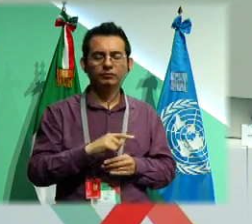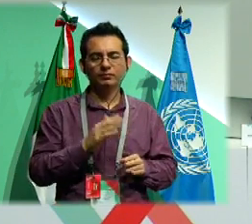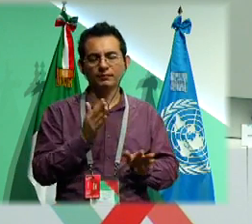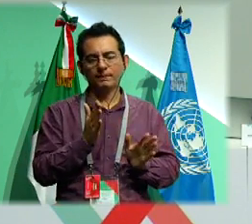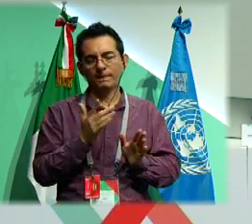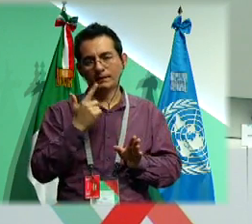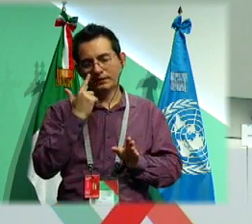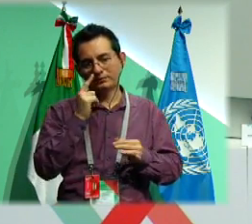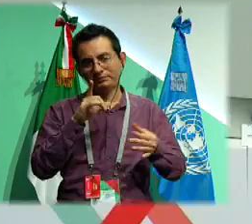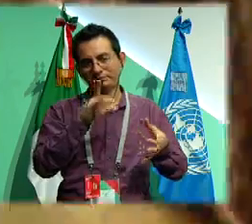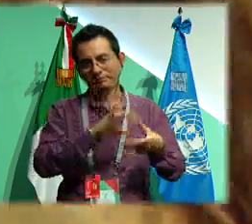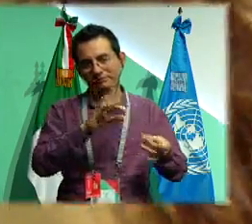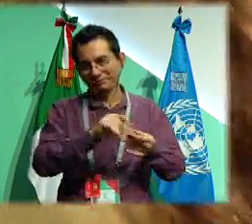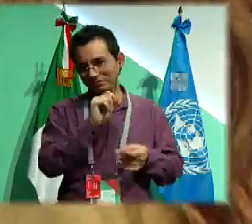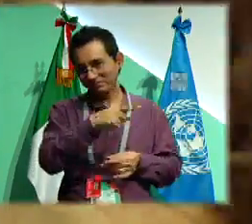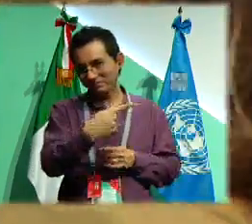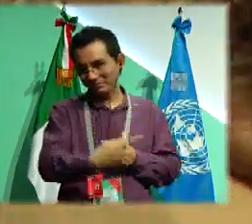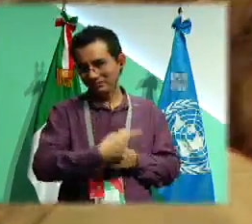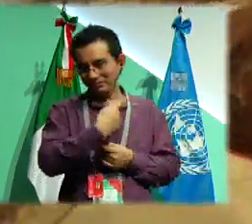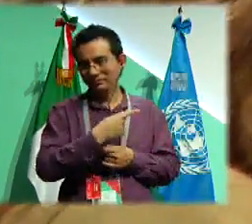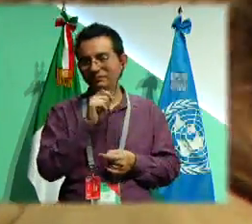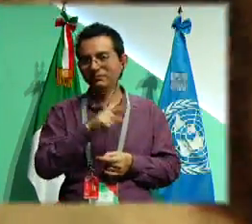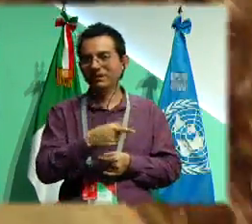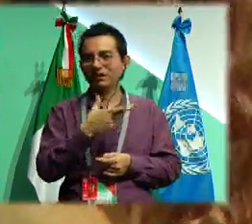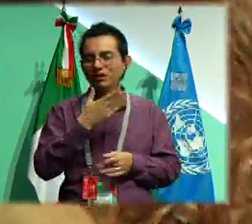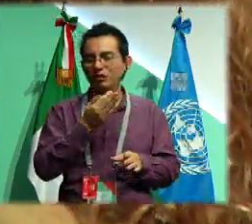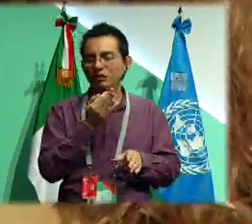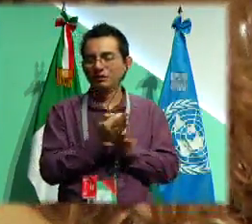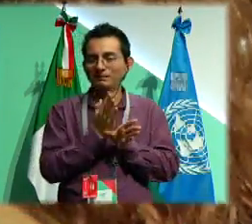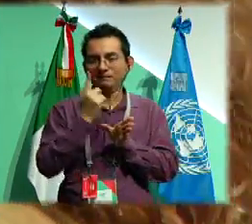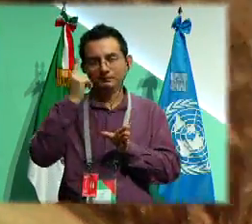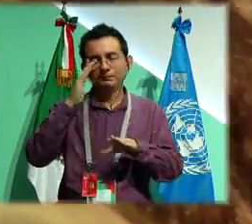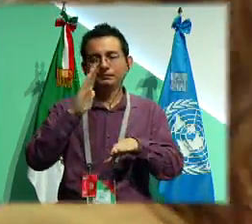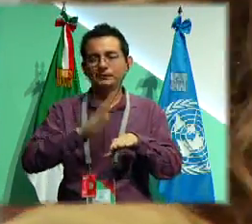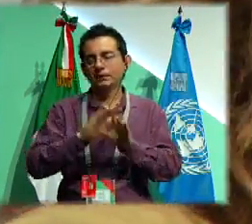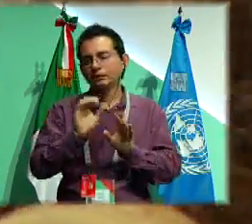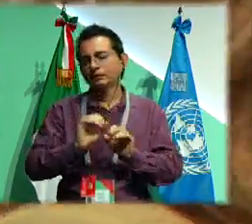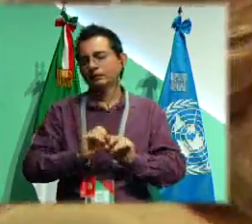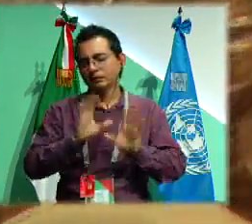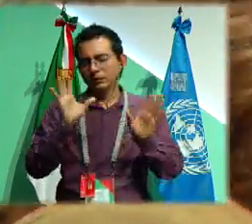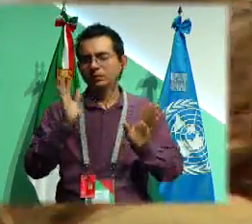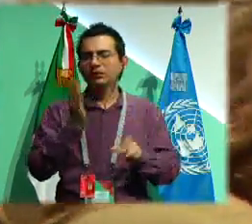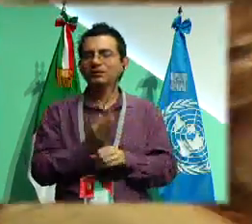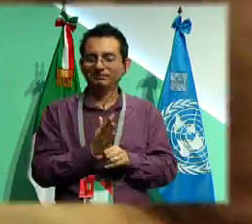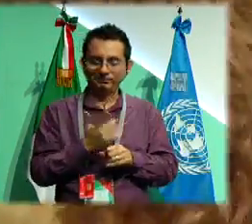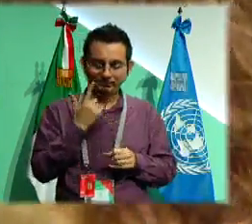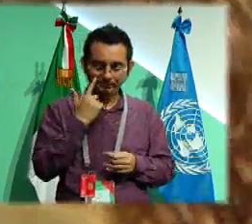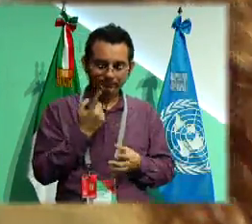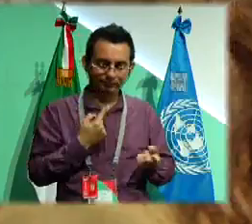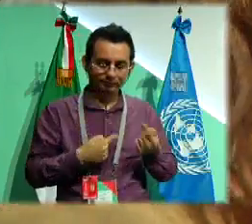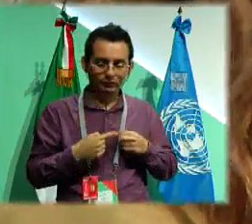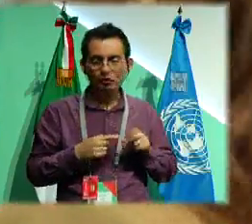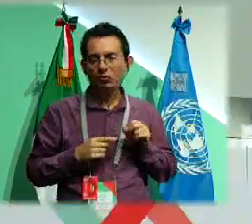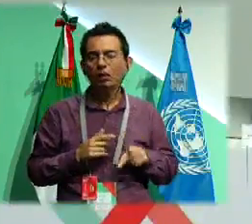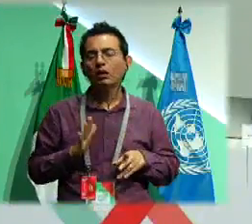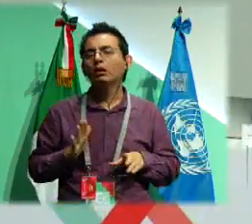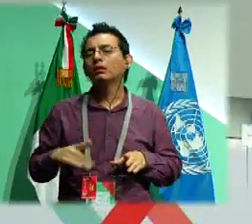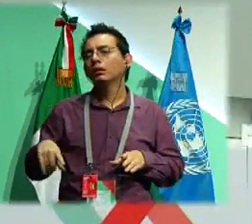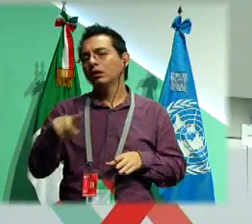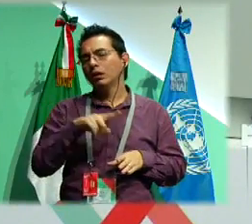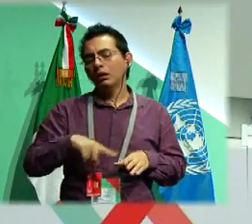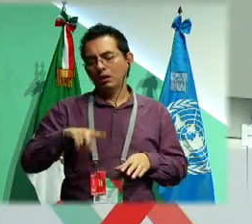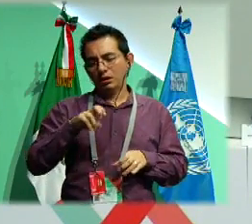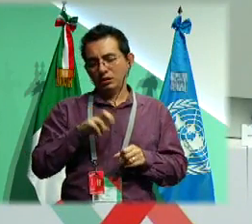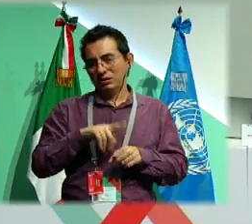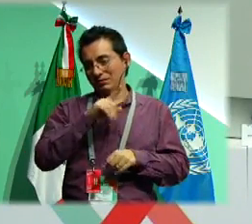J'aimerais rebondir sur les commentaires de Jérémy. Une chose est claire dans ce débat. et ce qui se